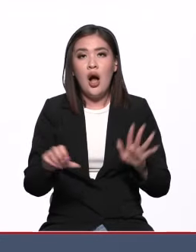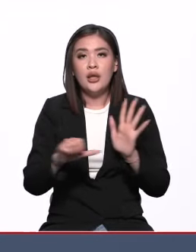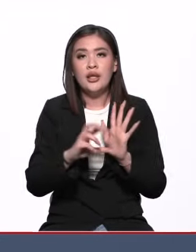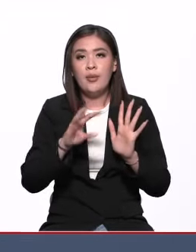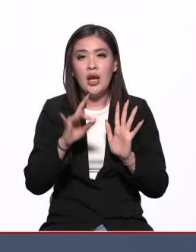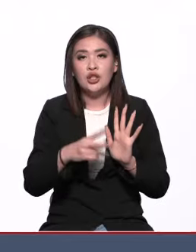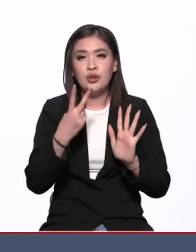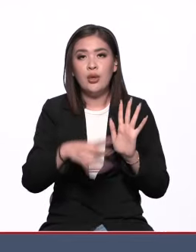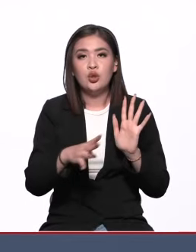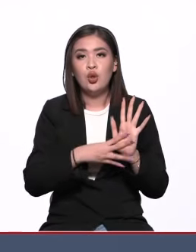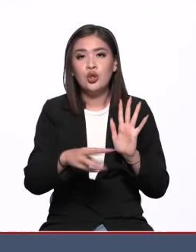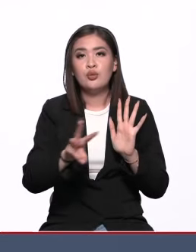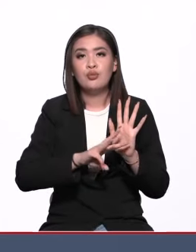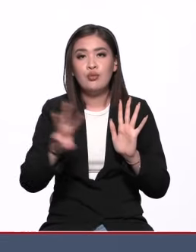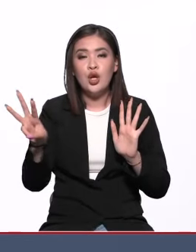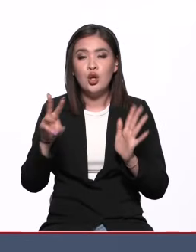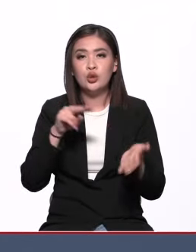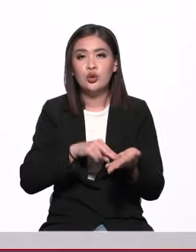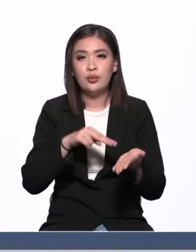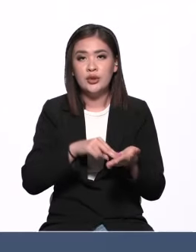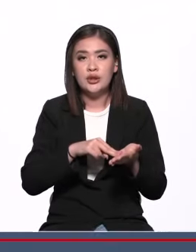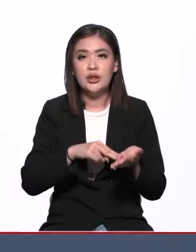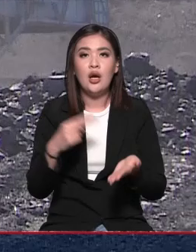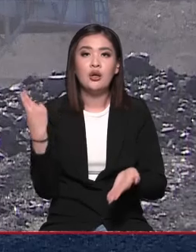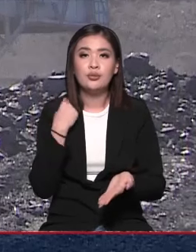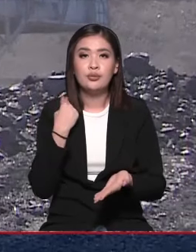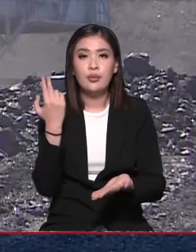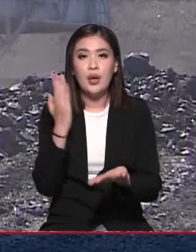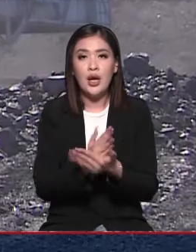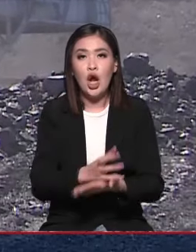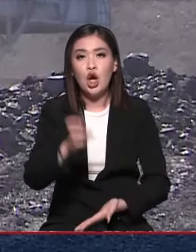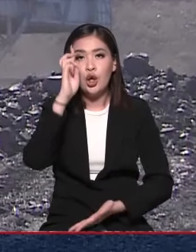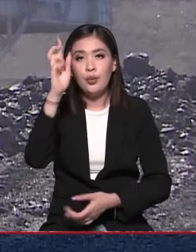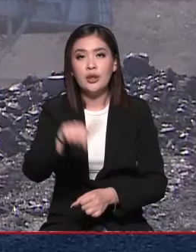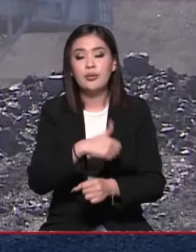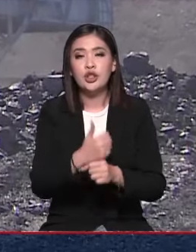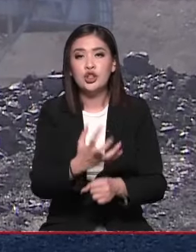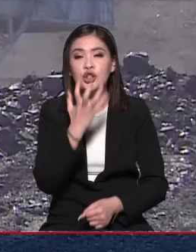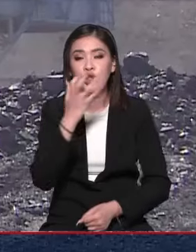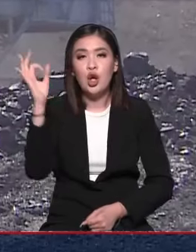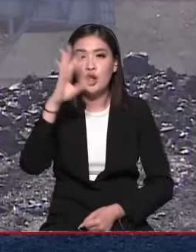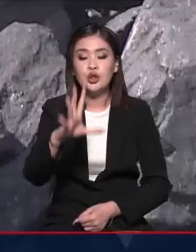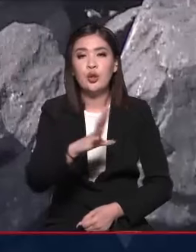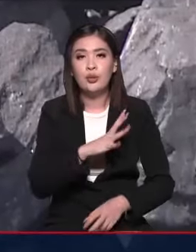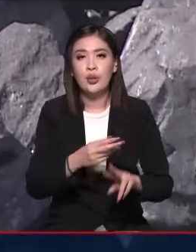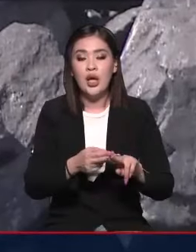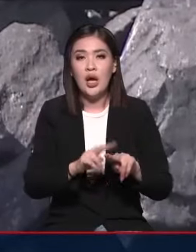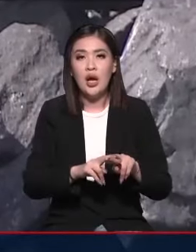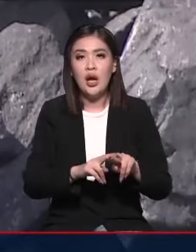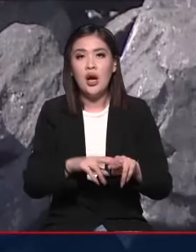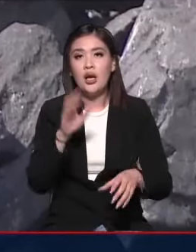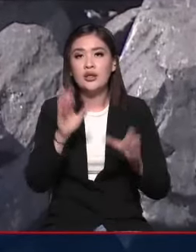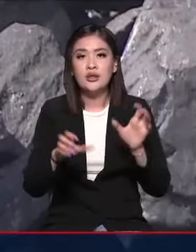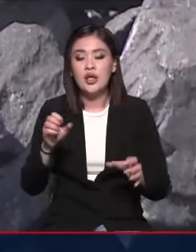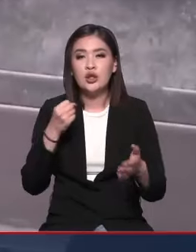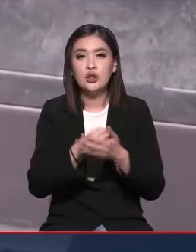6 миллиард 29 миллион сомасында берешеге бар. Үкімет басшы жылу электр орталықтары мен қазандықтарды 42-ке дейін